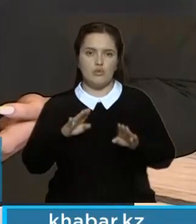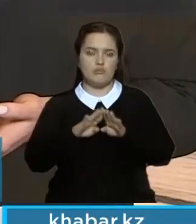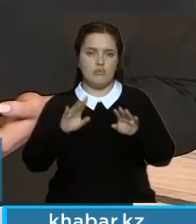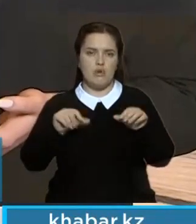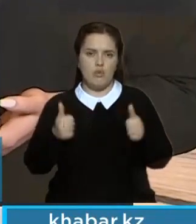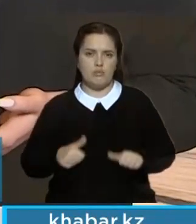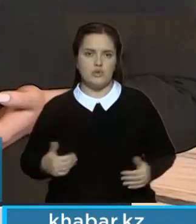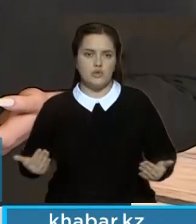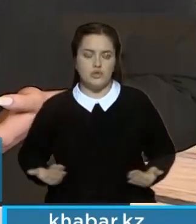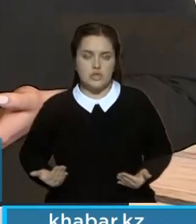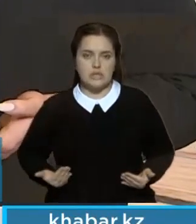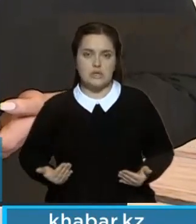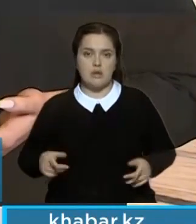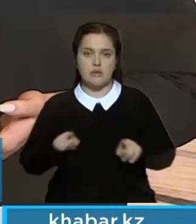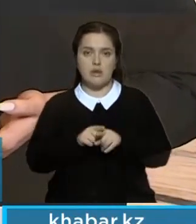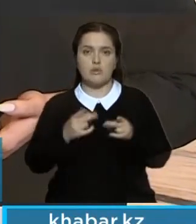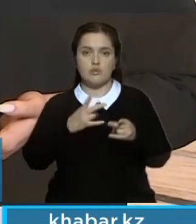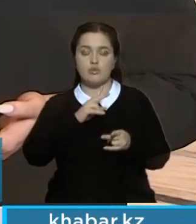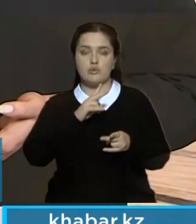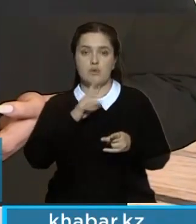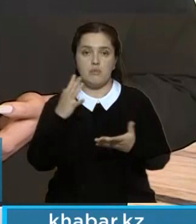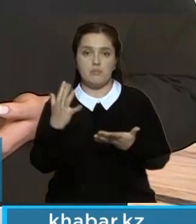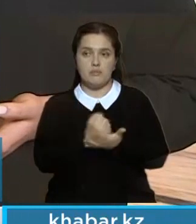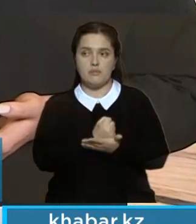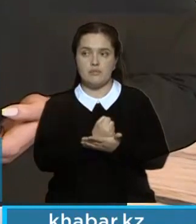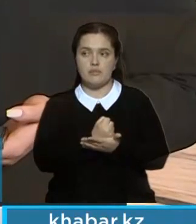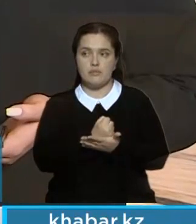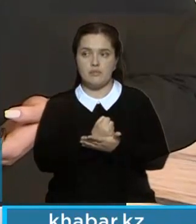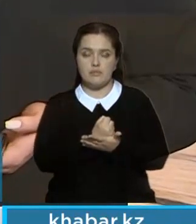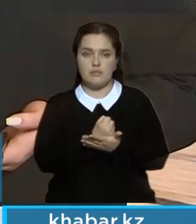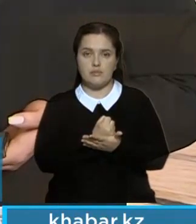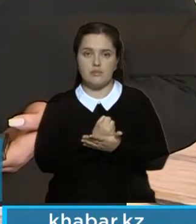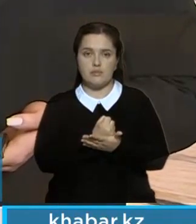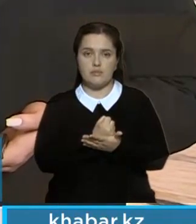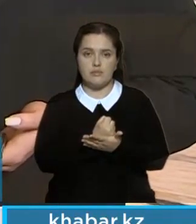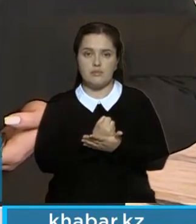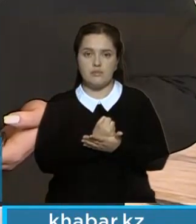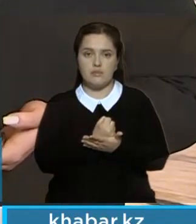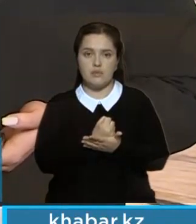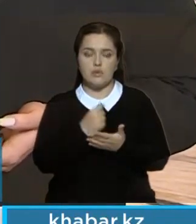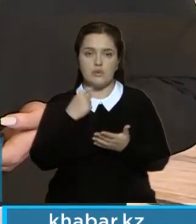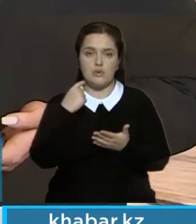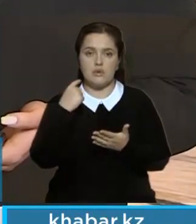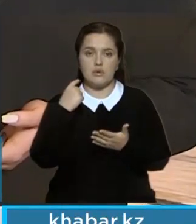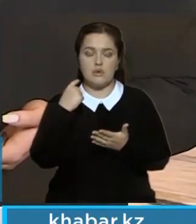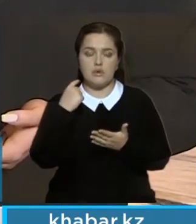призвание. Это так надо жить, тогда это получается. То есть что-то из личных вещей,